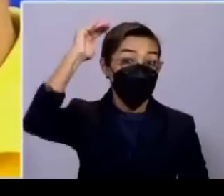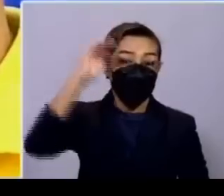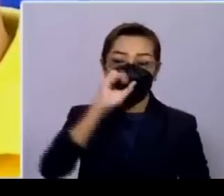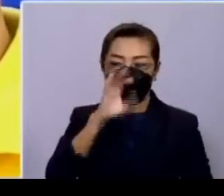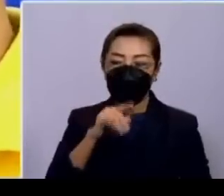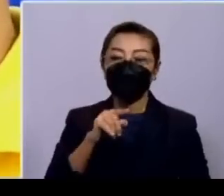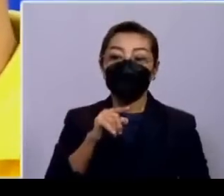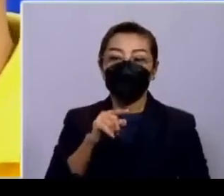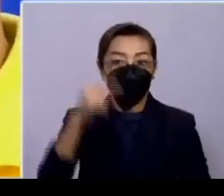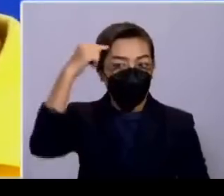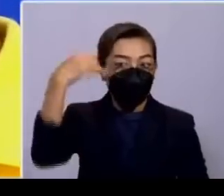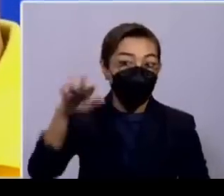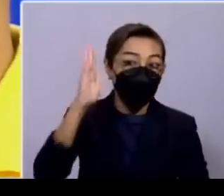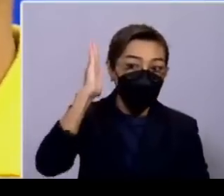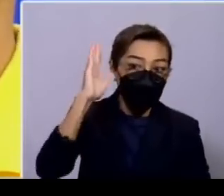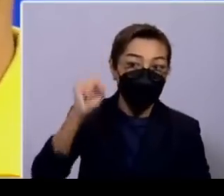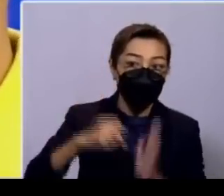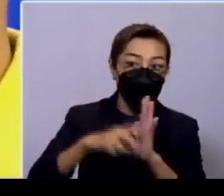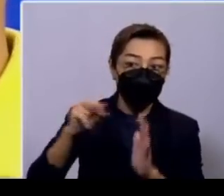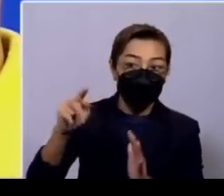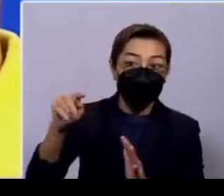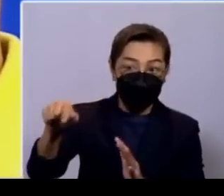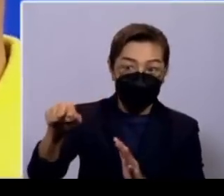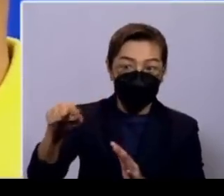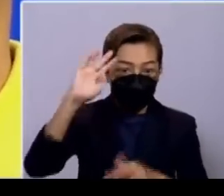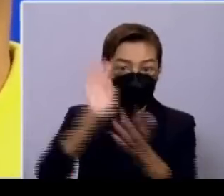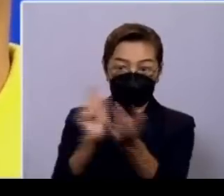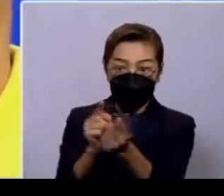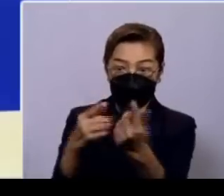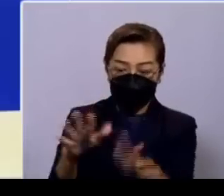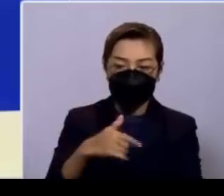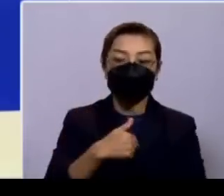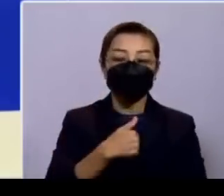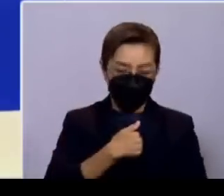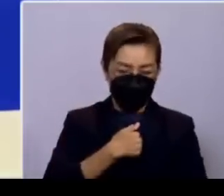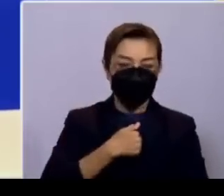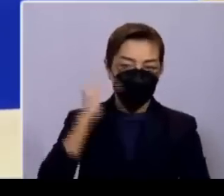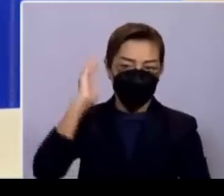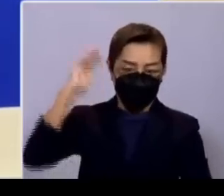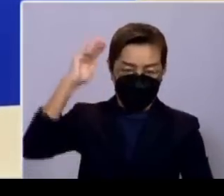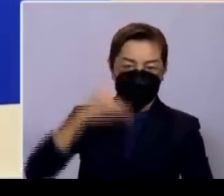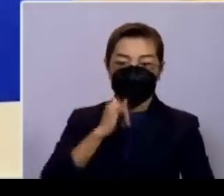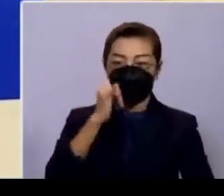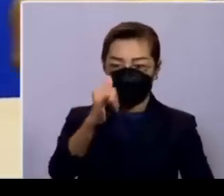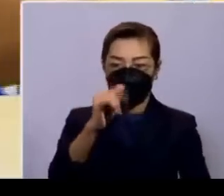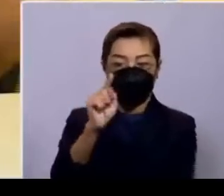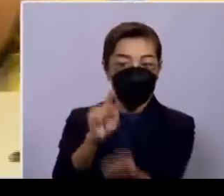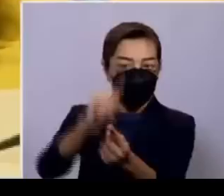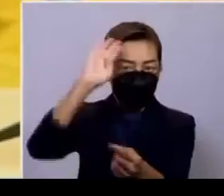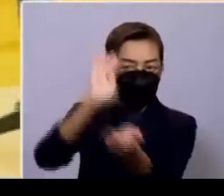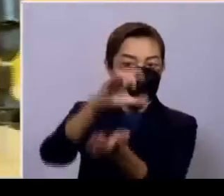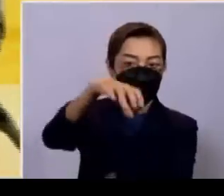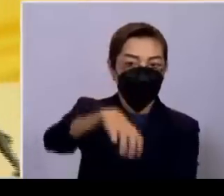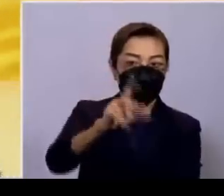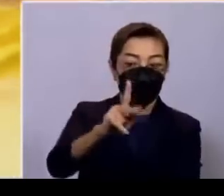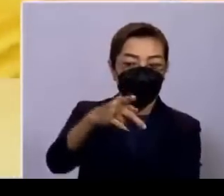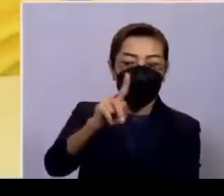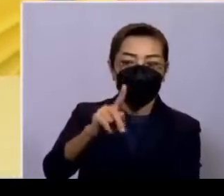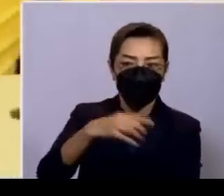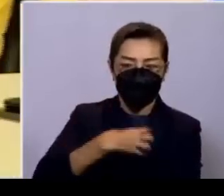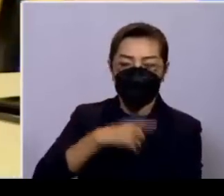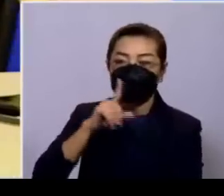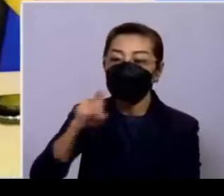ทราบข่าวเรื่องการมอบตัวแล้วแล้วก็จะไปรอที่กองปราบจะไปถามอาเซิงว่าทำไมถึงทำแบบนี้กับน้องสาวของเขา